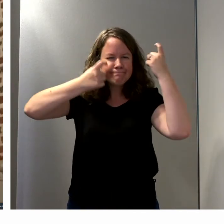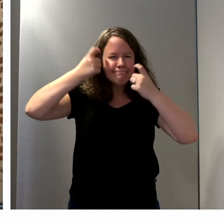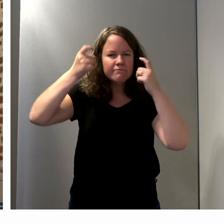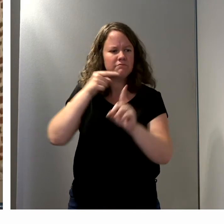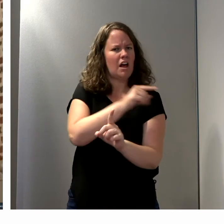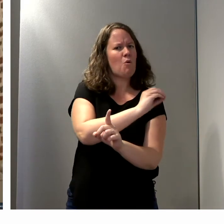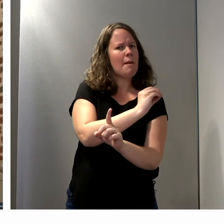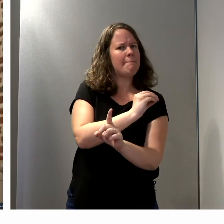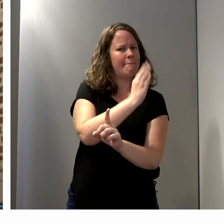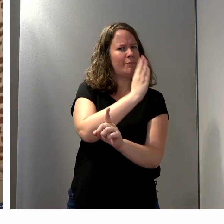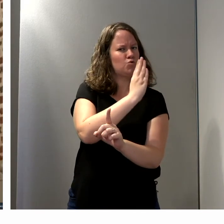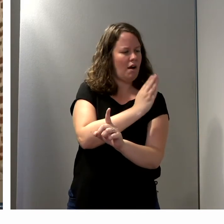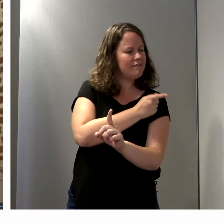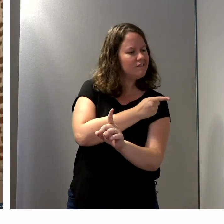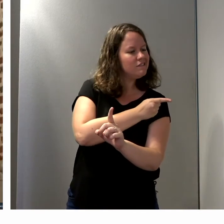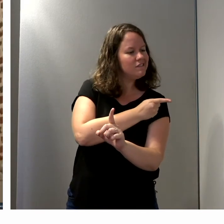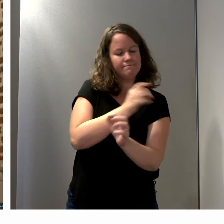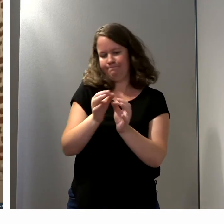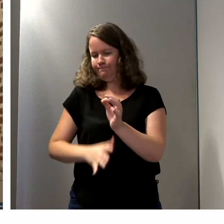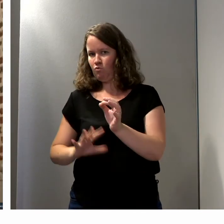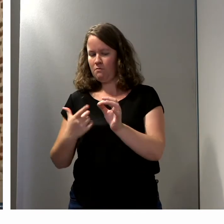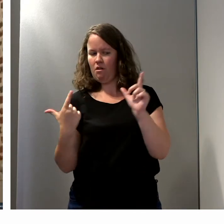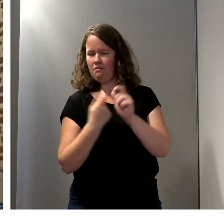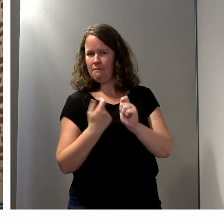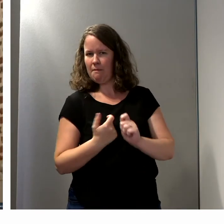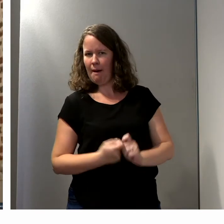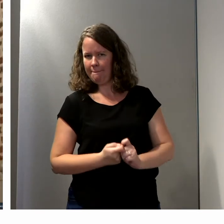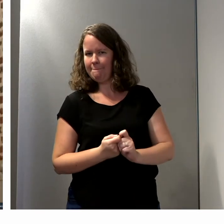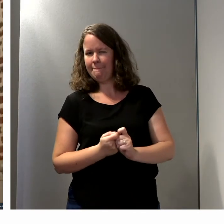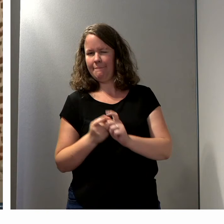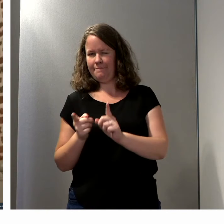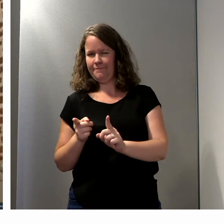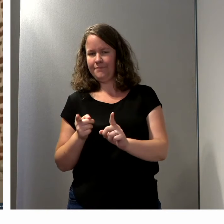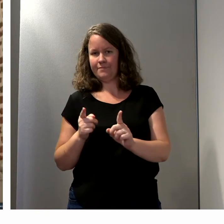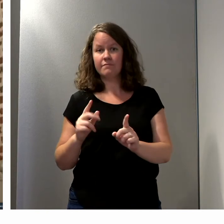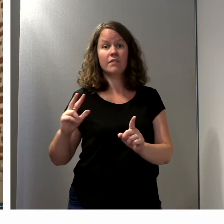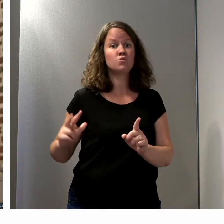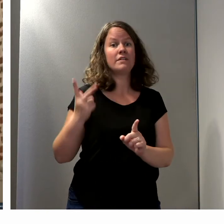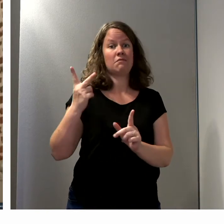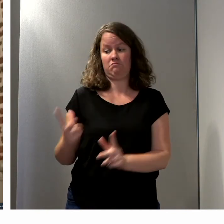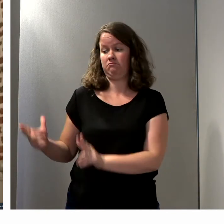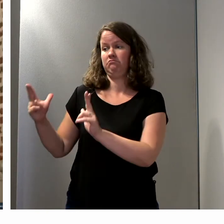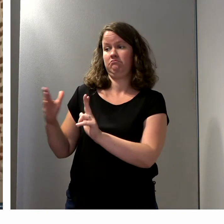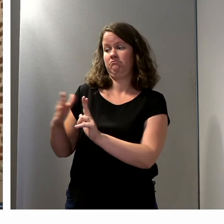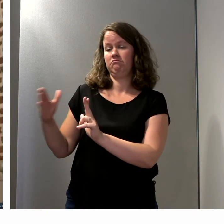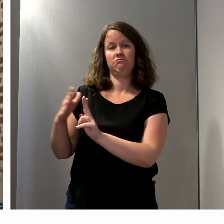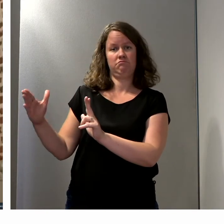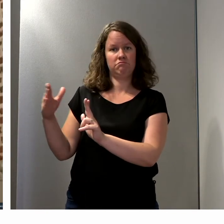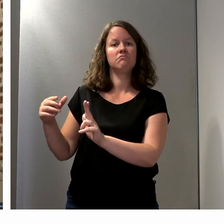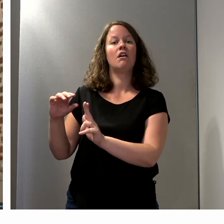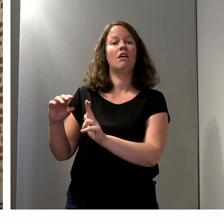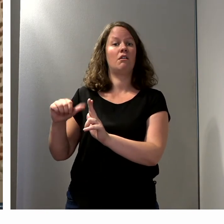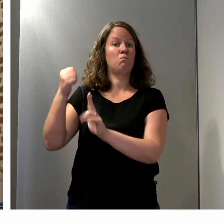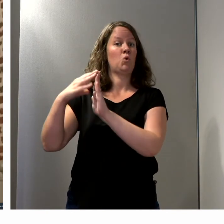pourrait résoudre et répondre à l'ambition en étant pertinent par rapport au public. Ensuite, on va rentrer dans le prototypage de l'idée